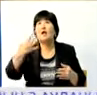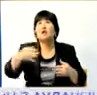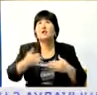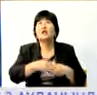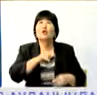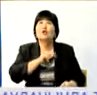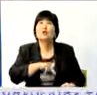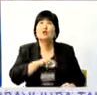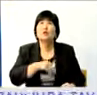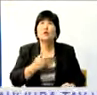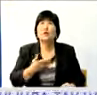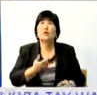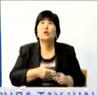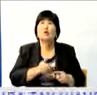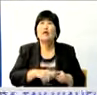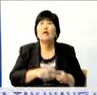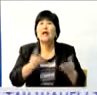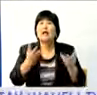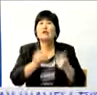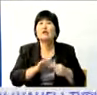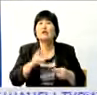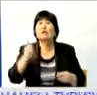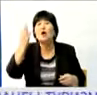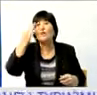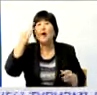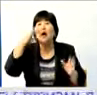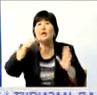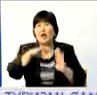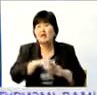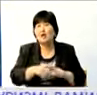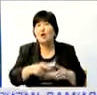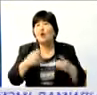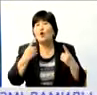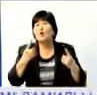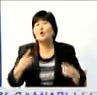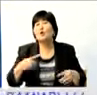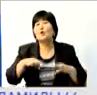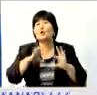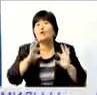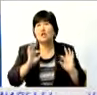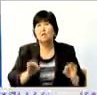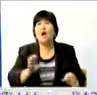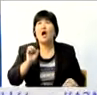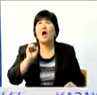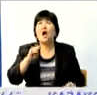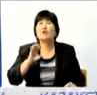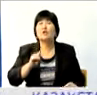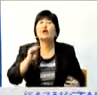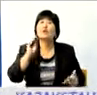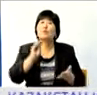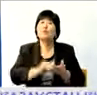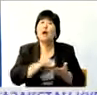жұмыс, ол жаңағы санында емес, мағынасында үлкен шеберлік, жаңағы авторлық